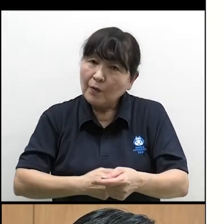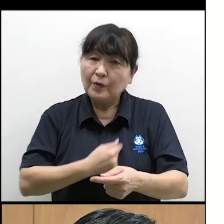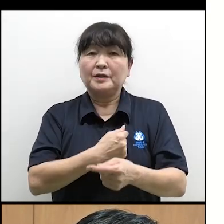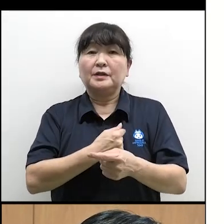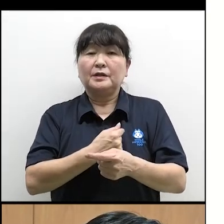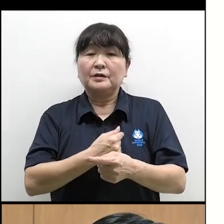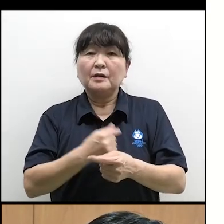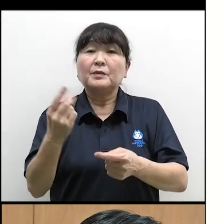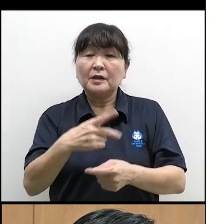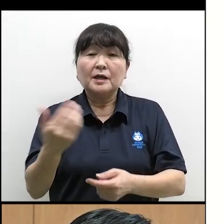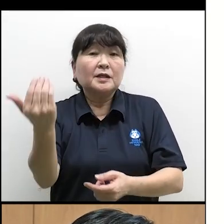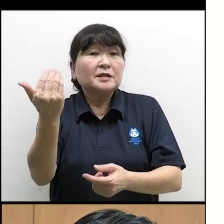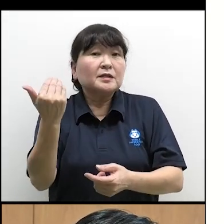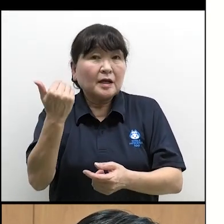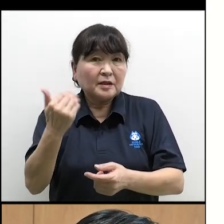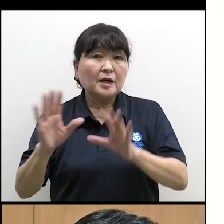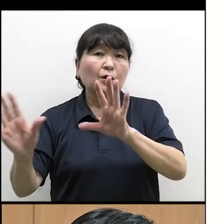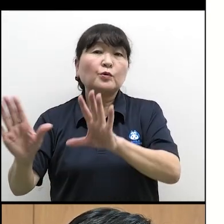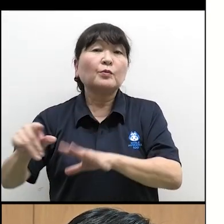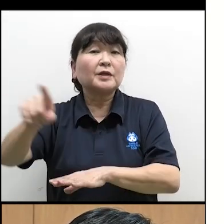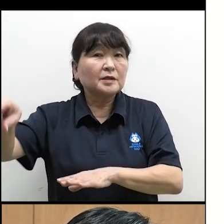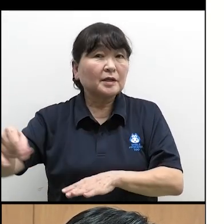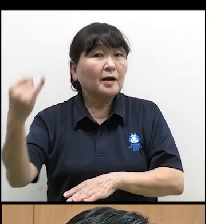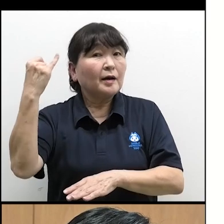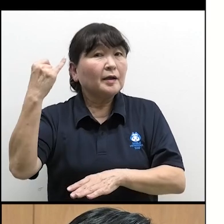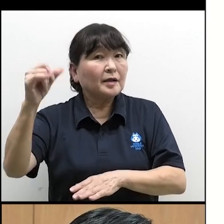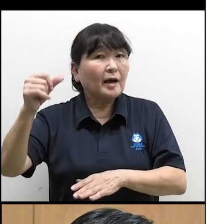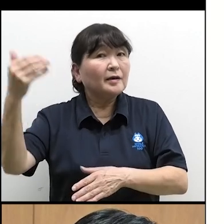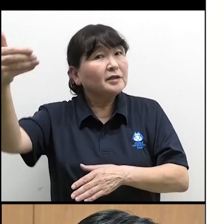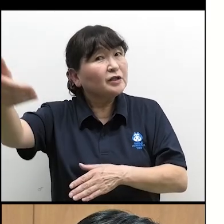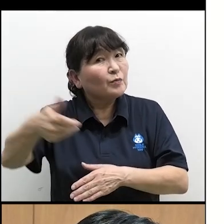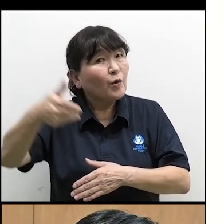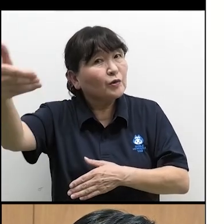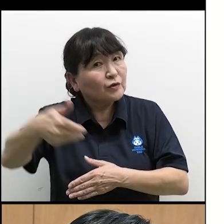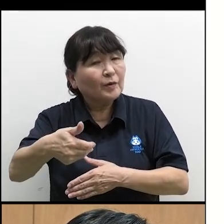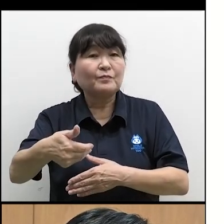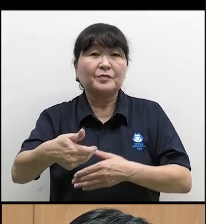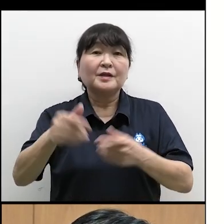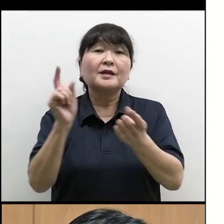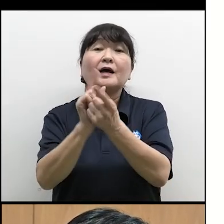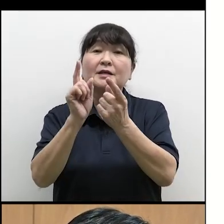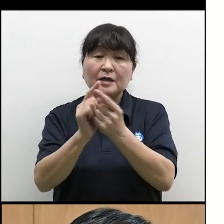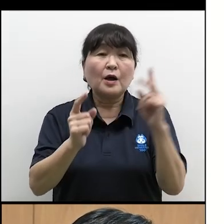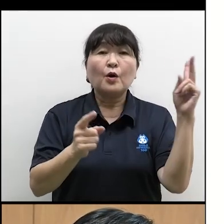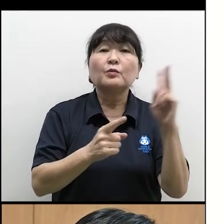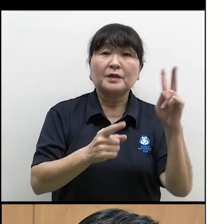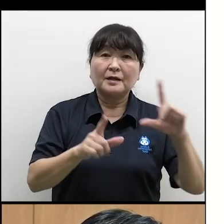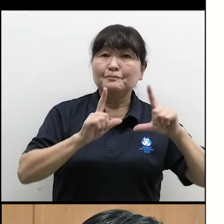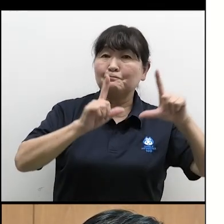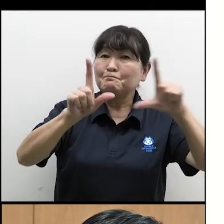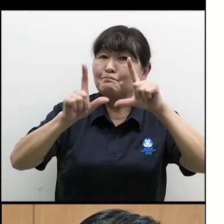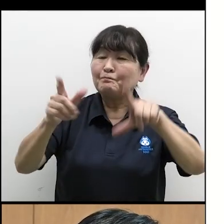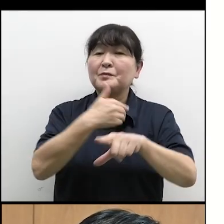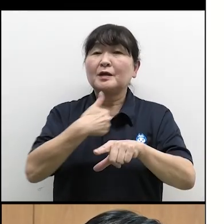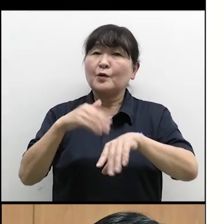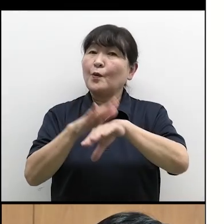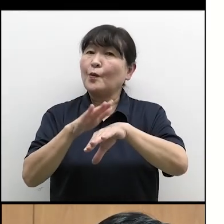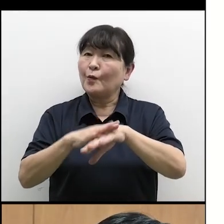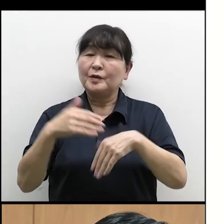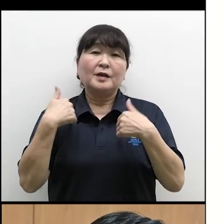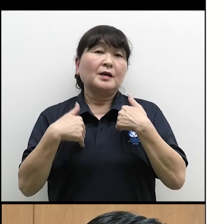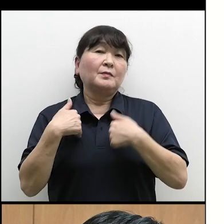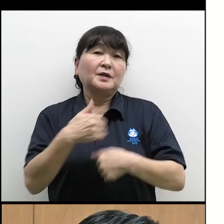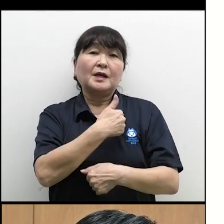たちからの質問に対して坂井雅人さんもお答えいただけるということで、お楽しみいただけるんじゃないかなと思っております